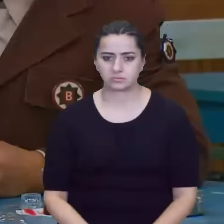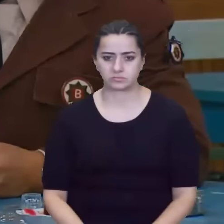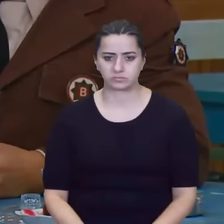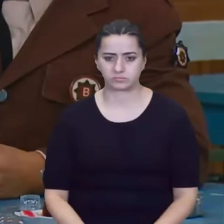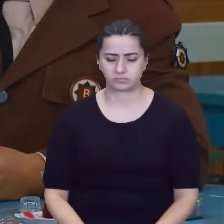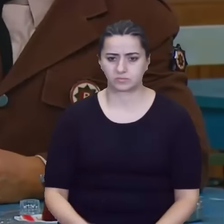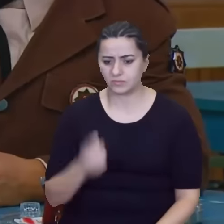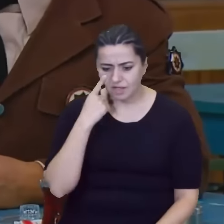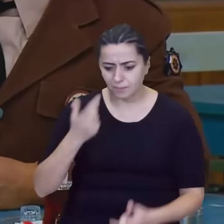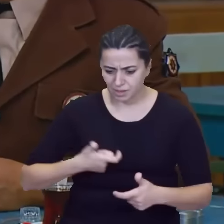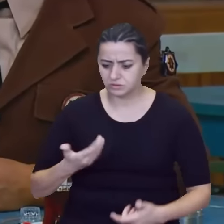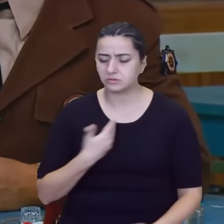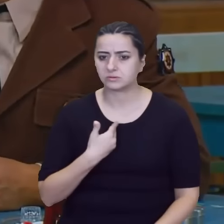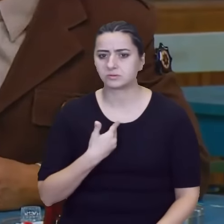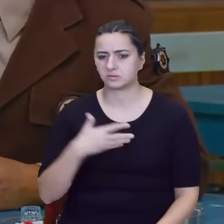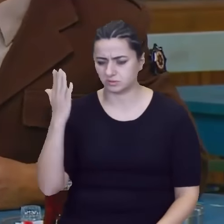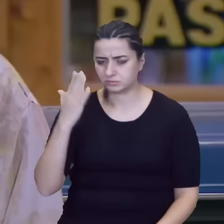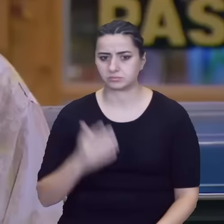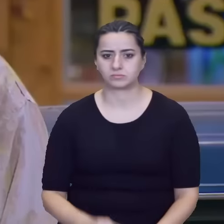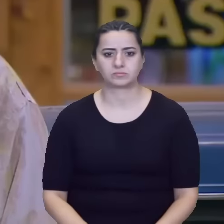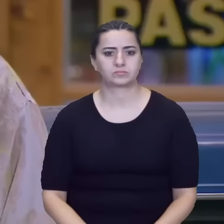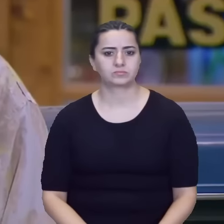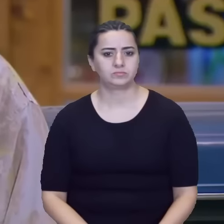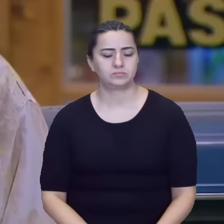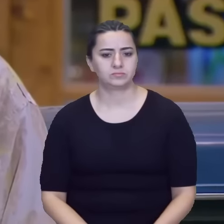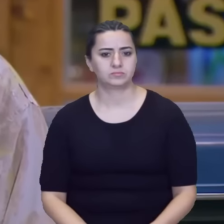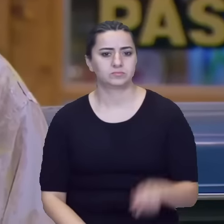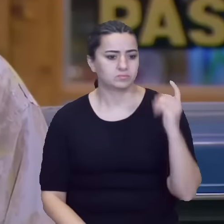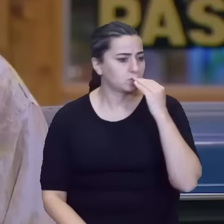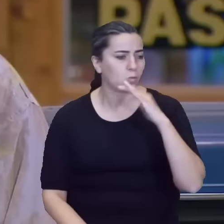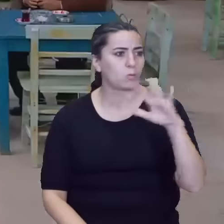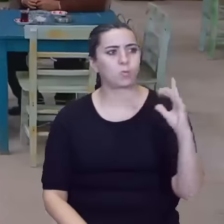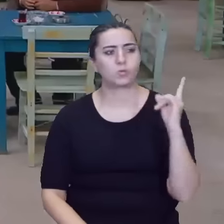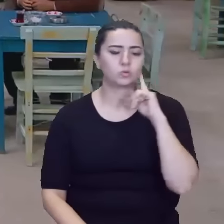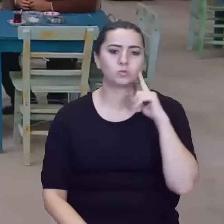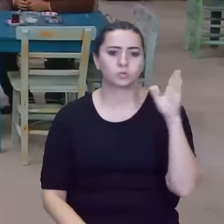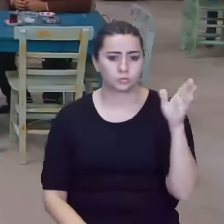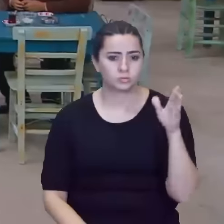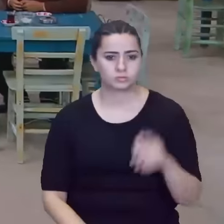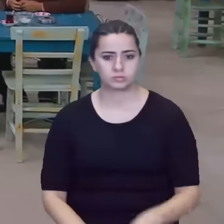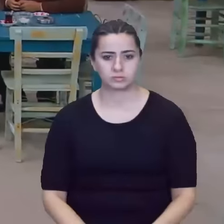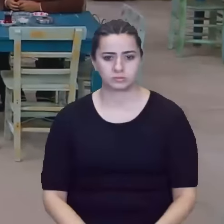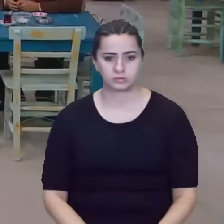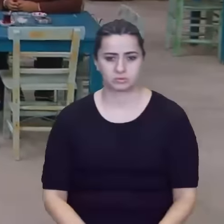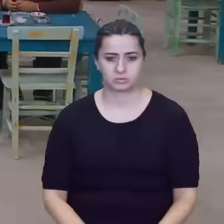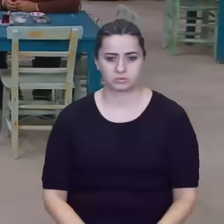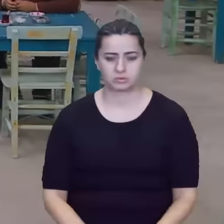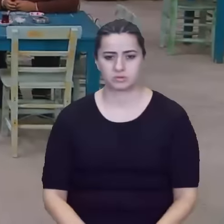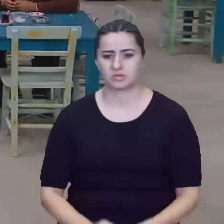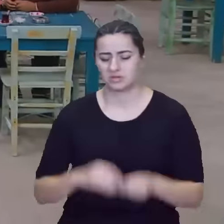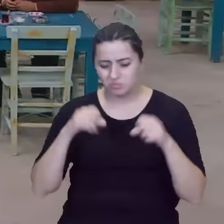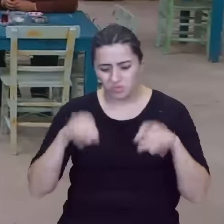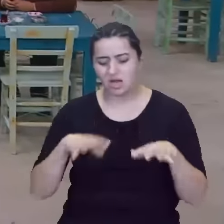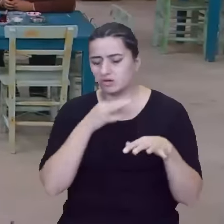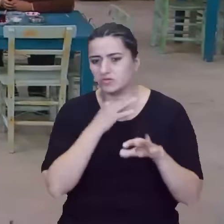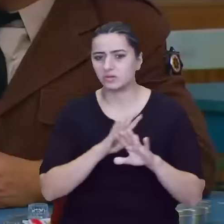ya. Ya devletin bekçisiyim ben. Emniyetin azı dişi yani. Necip Tayyip da peynirciliğin azı dişi. Ya yeter kardeş. Allah Allah. Bırakın şu